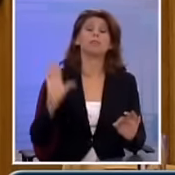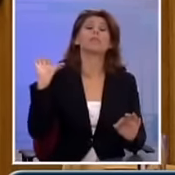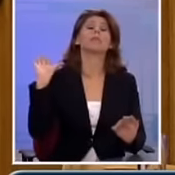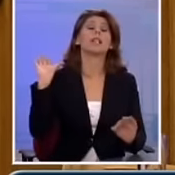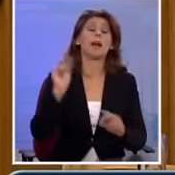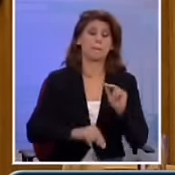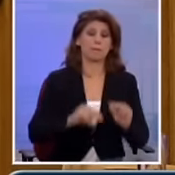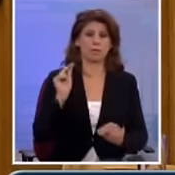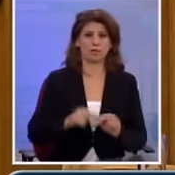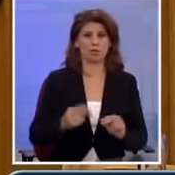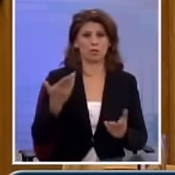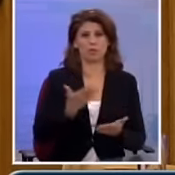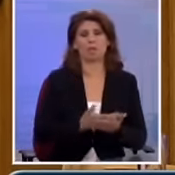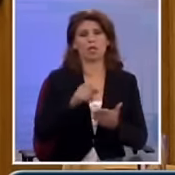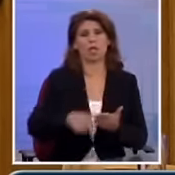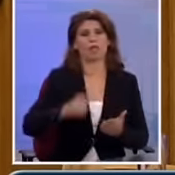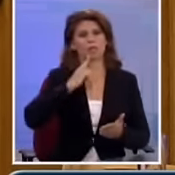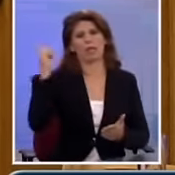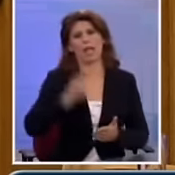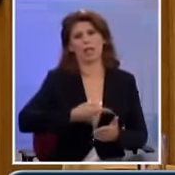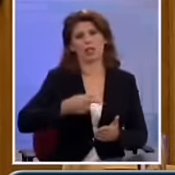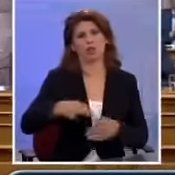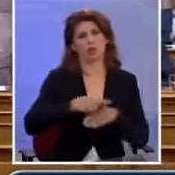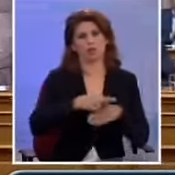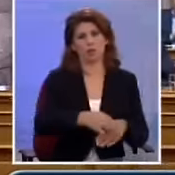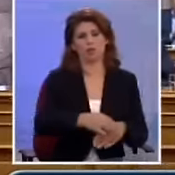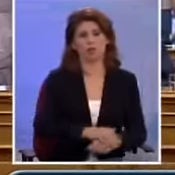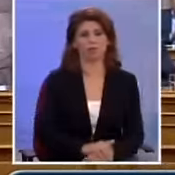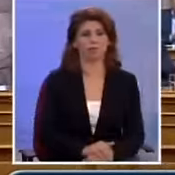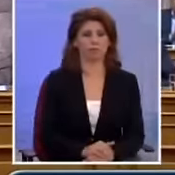της πρότασης και του τελεσυγράφου που τη συνόδευσε.